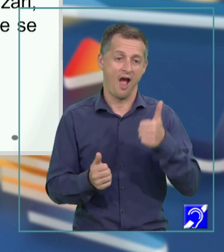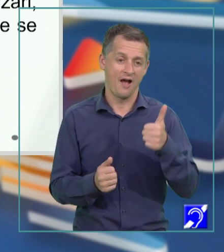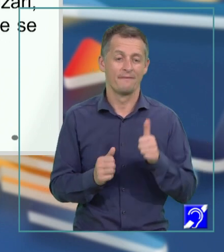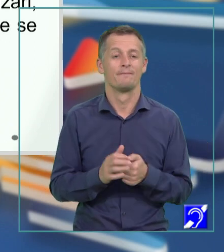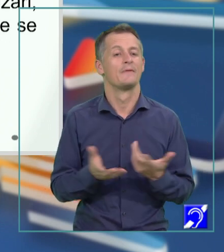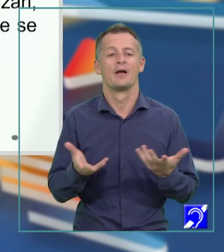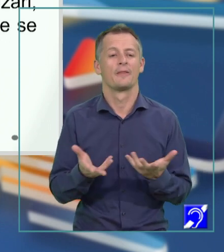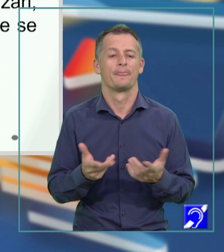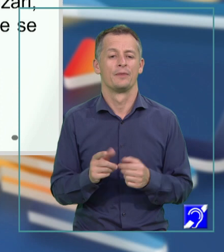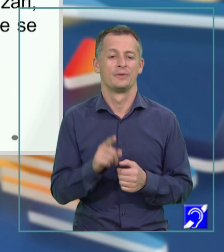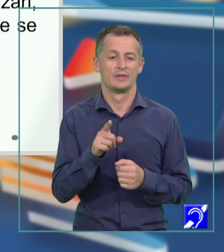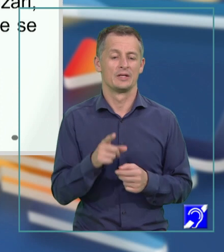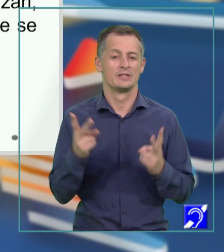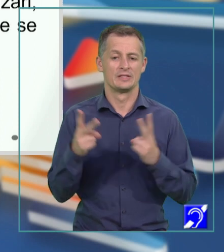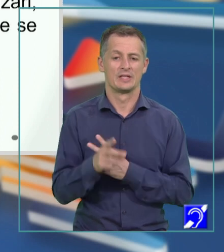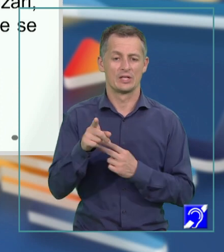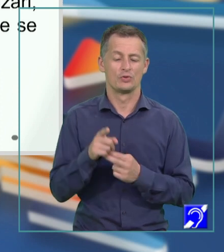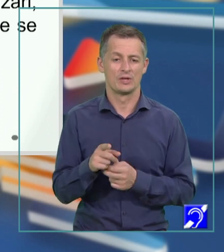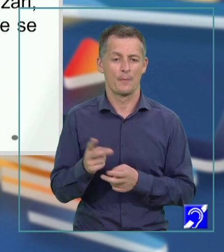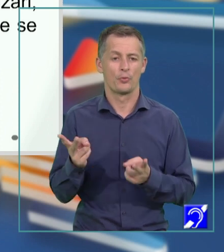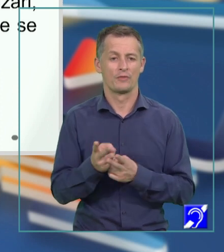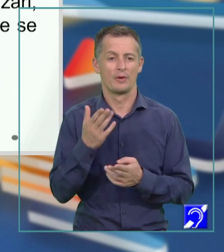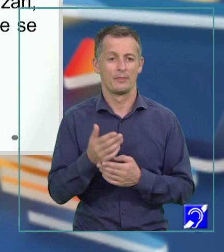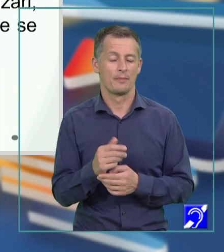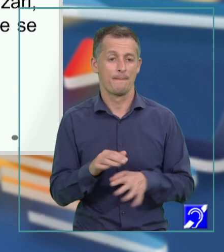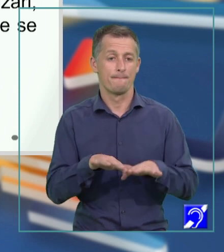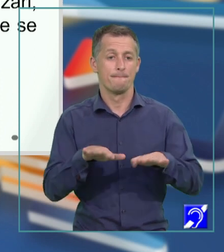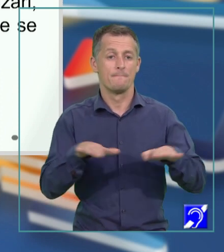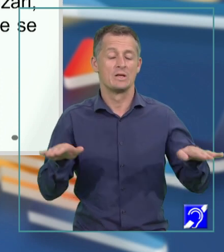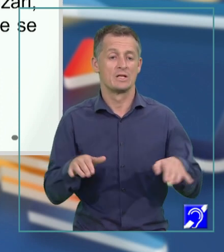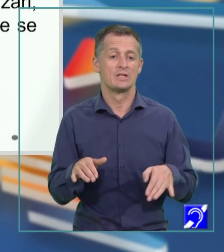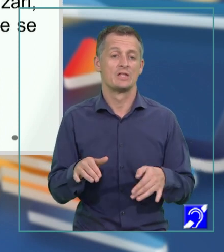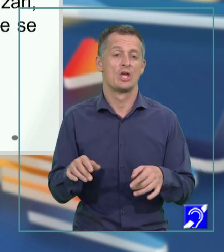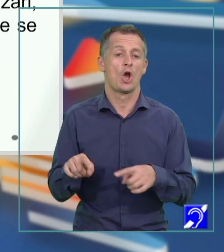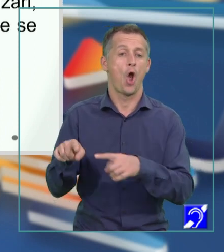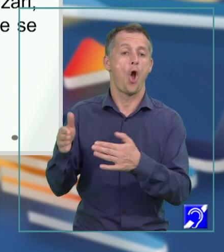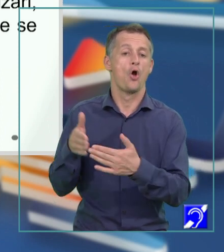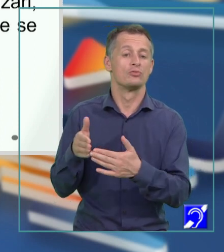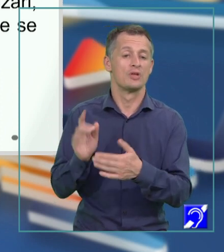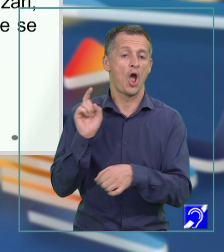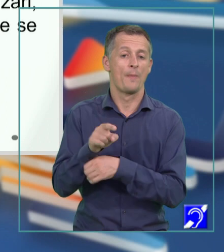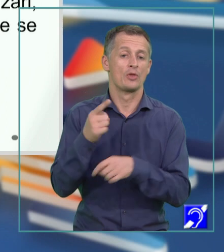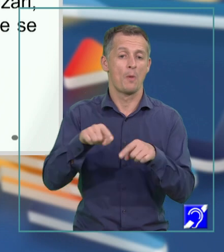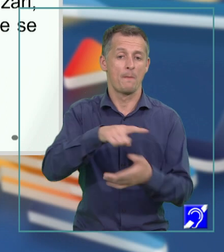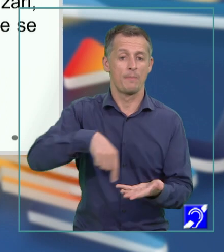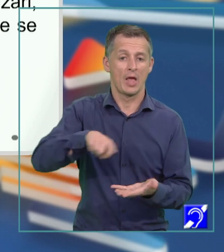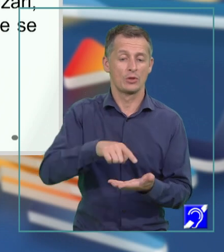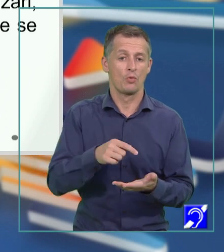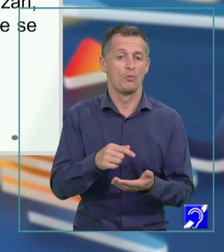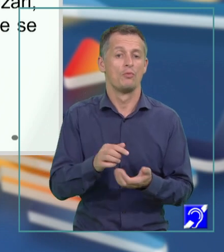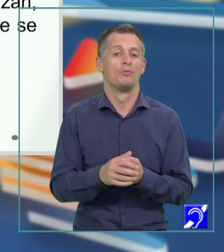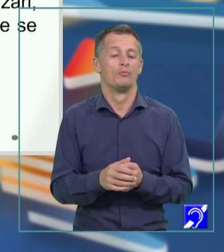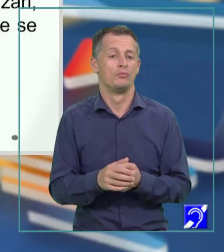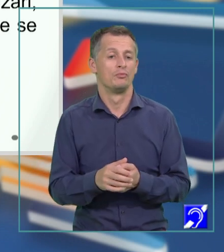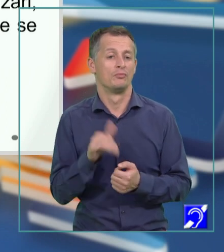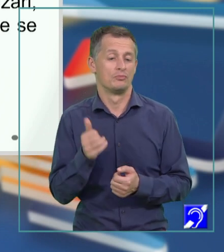care dintre sensuri se actualizează? Masa din colț a comandat un platou. Cine poate să comande? Mesenii, evident.